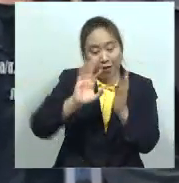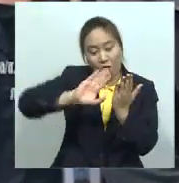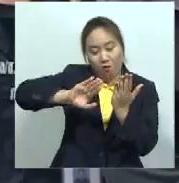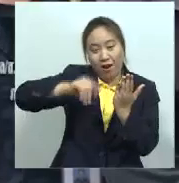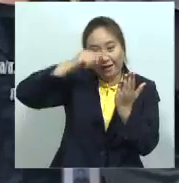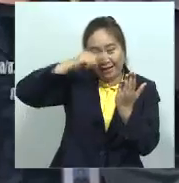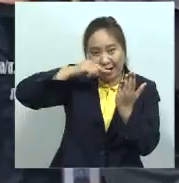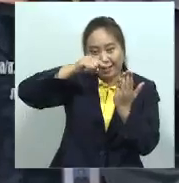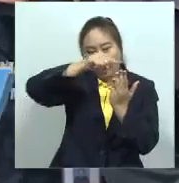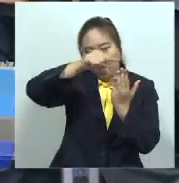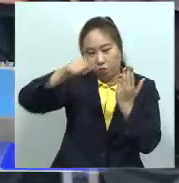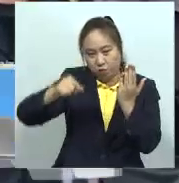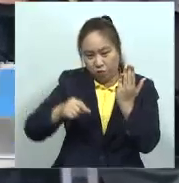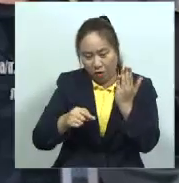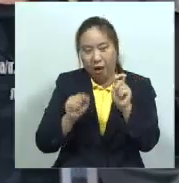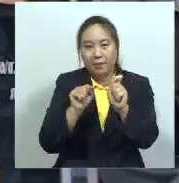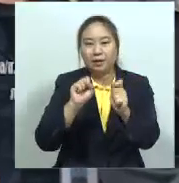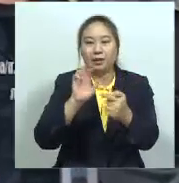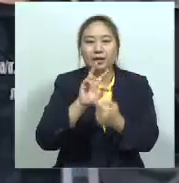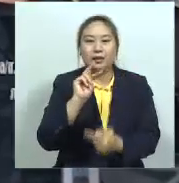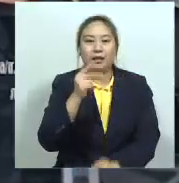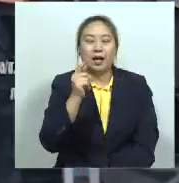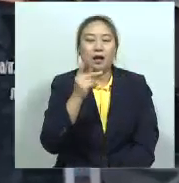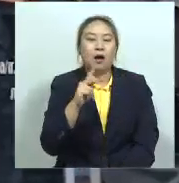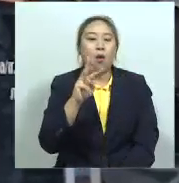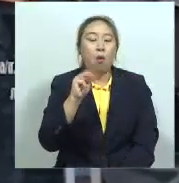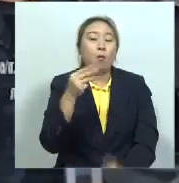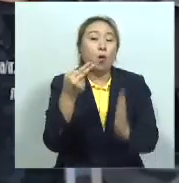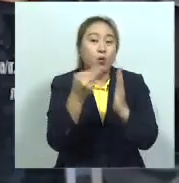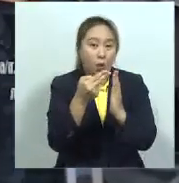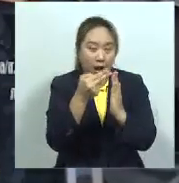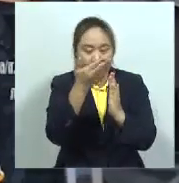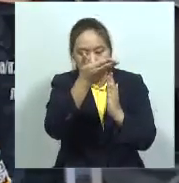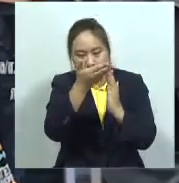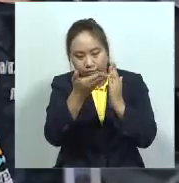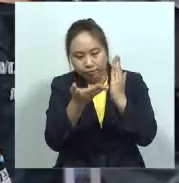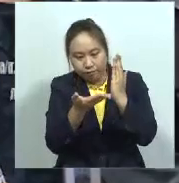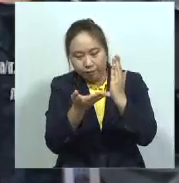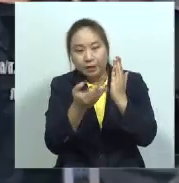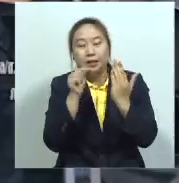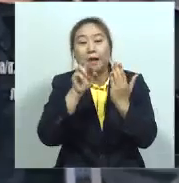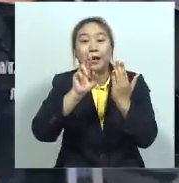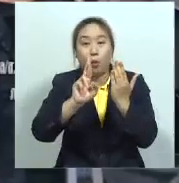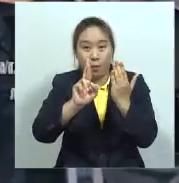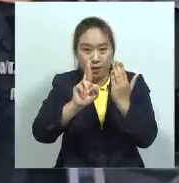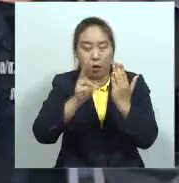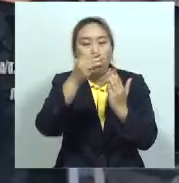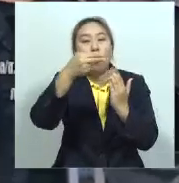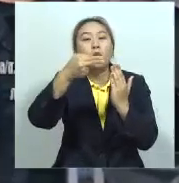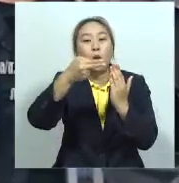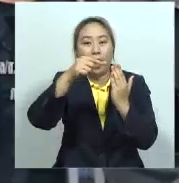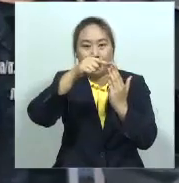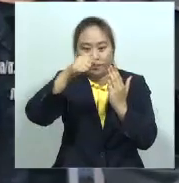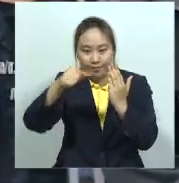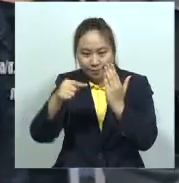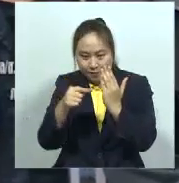ไทยก็ตั้งแต่สังคมนะครับของจังหวัดหนองคายนะครับเรื่อยมาถึงรัตนวาปีนะครับจังหวัดหนองคายนะครับ